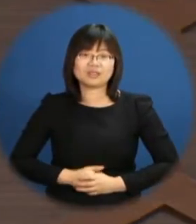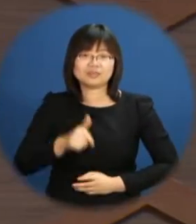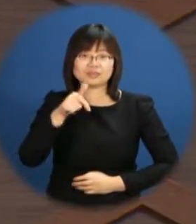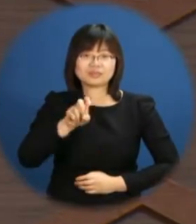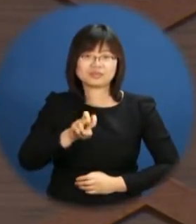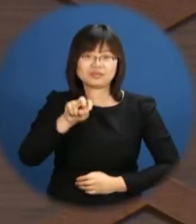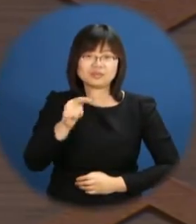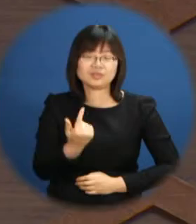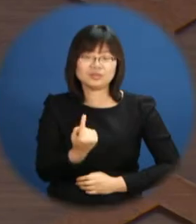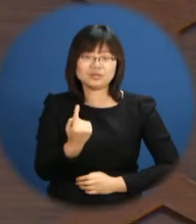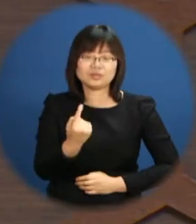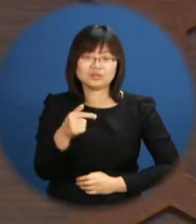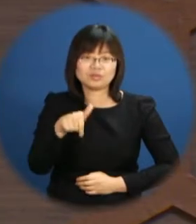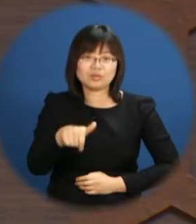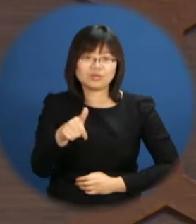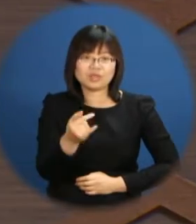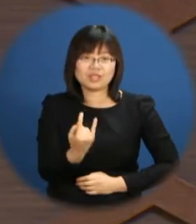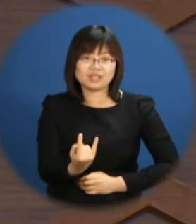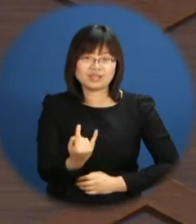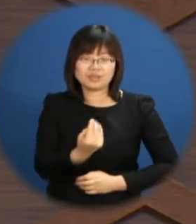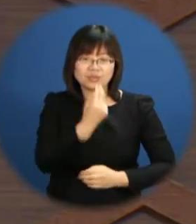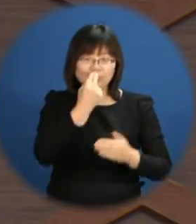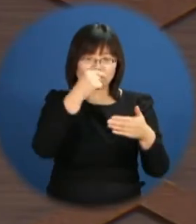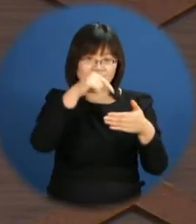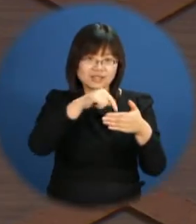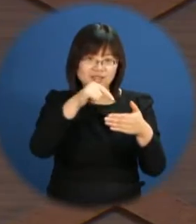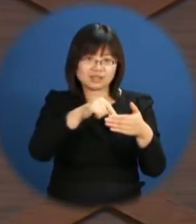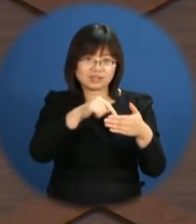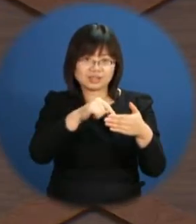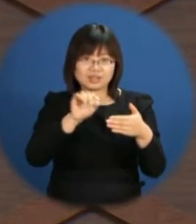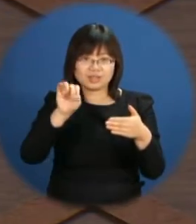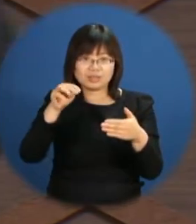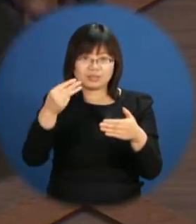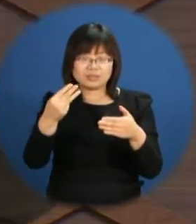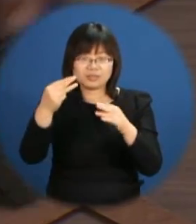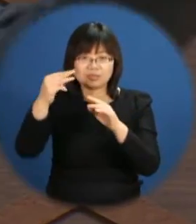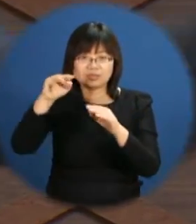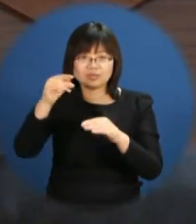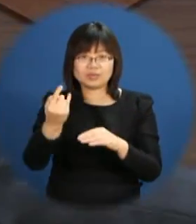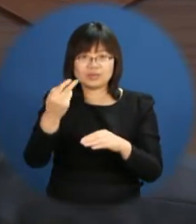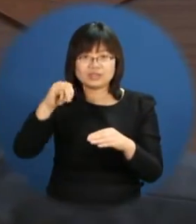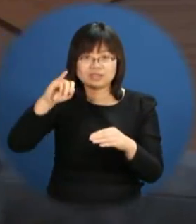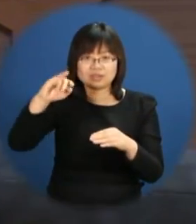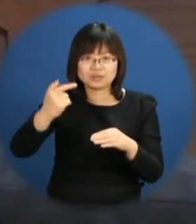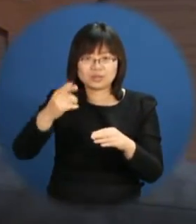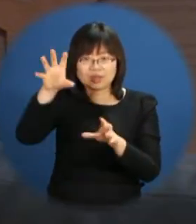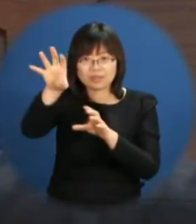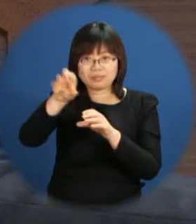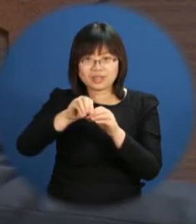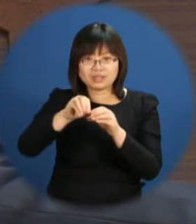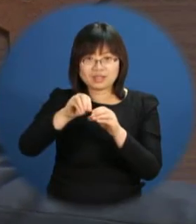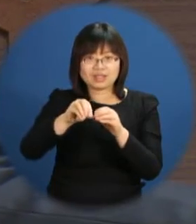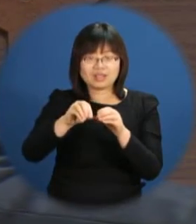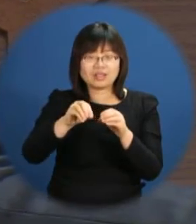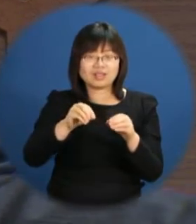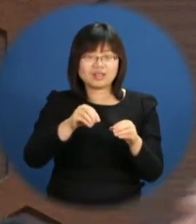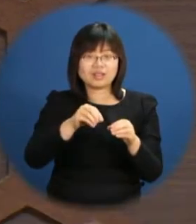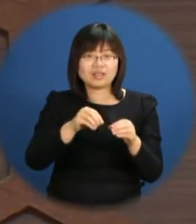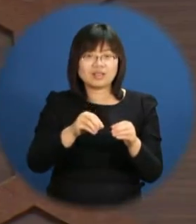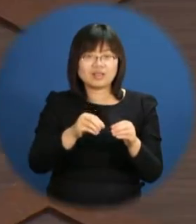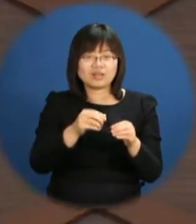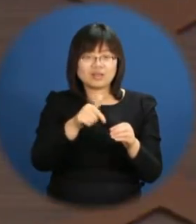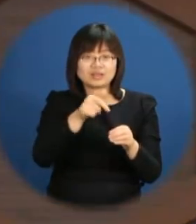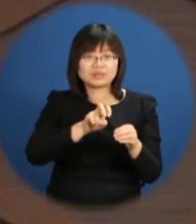회를 이 공기에서 풀러 지선 프로지 선을 빼서 금속으로 환원할 수 그런 실험을 했는데